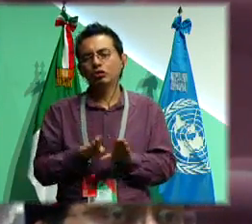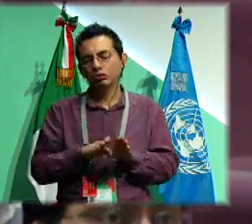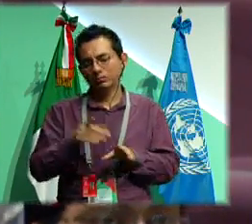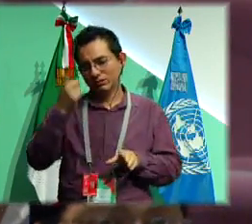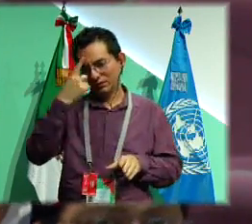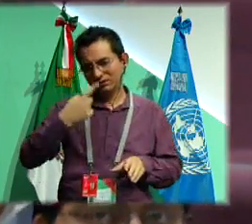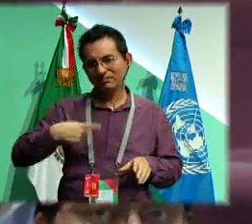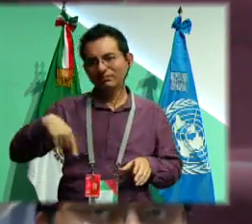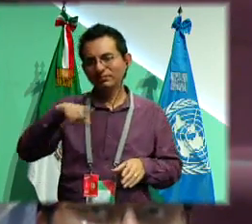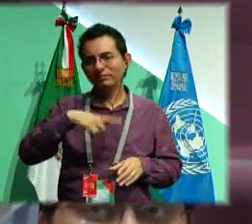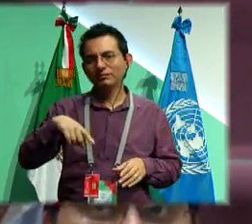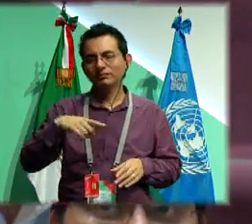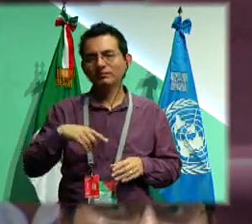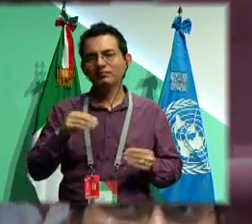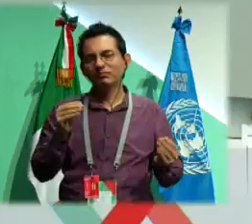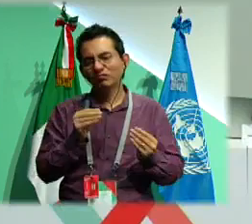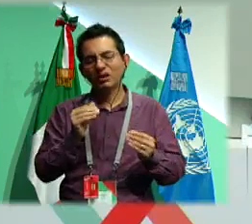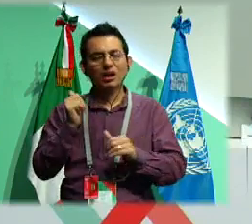Je vous remercie.